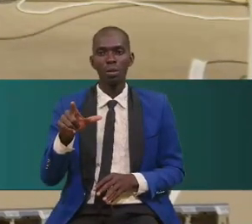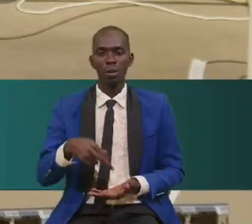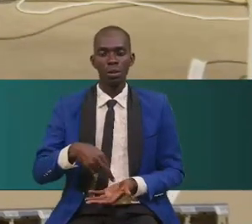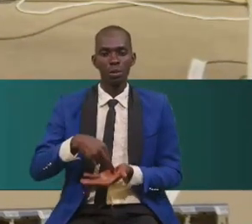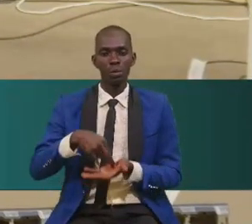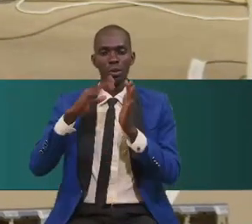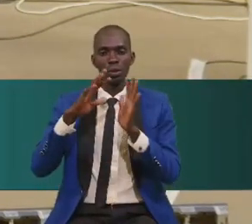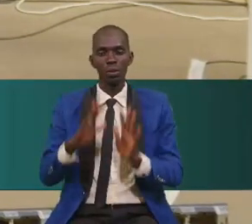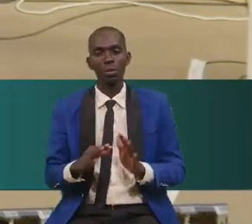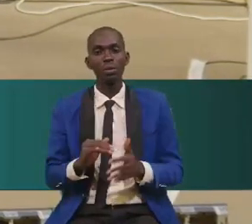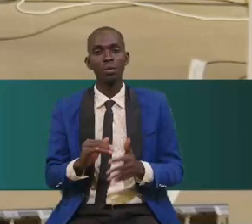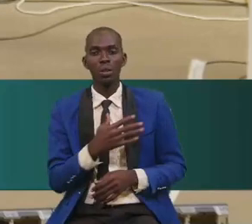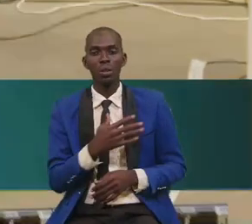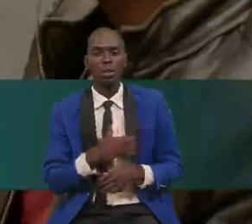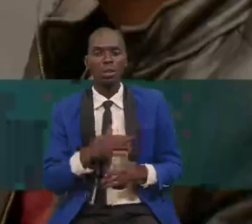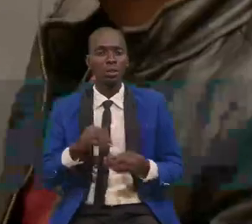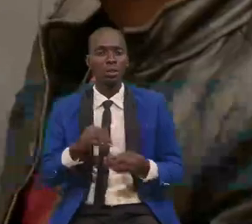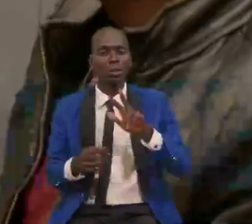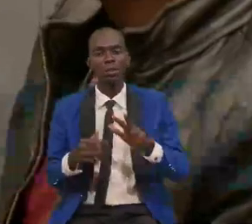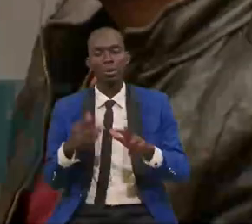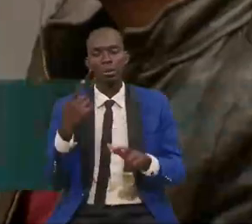Troisième élément,